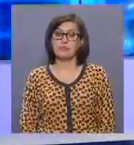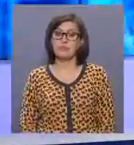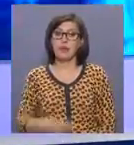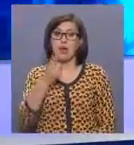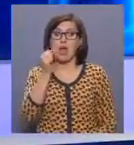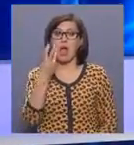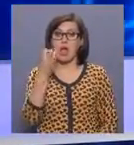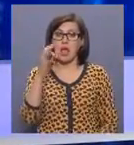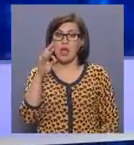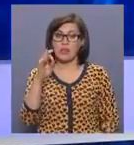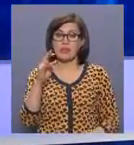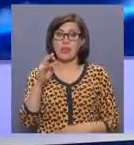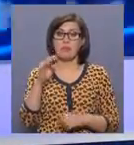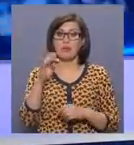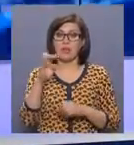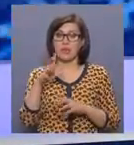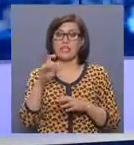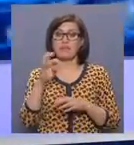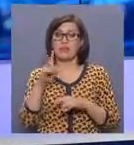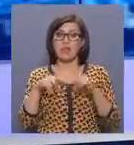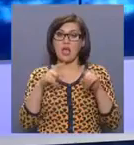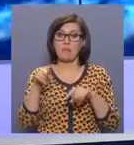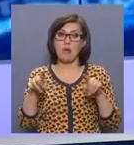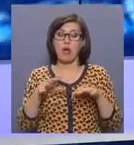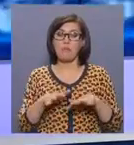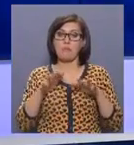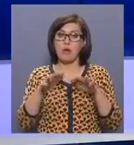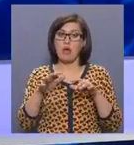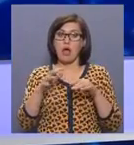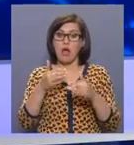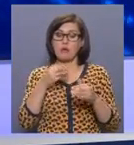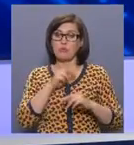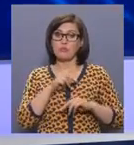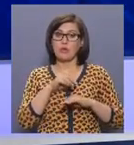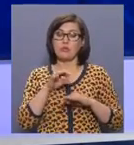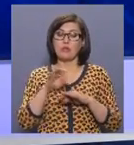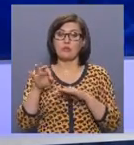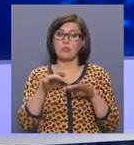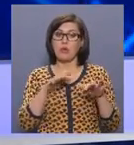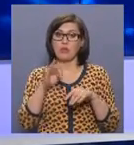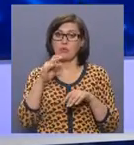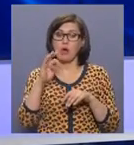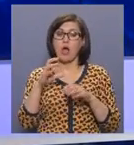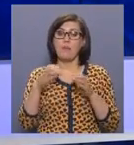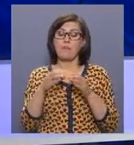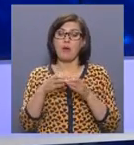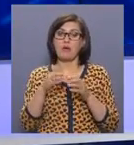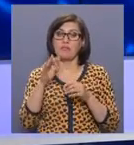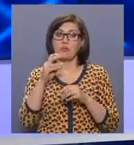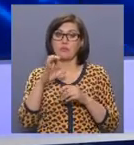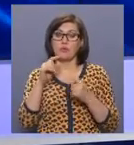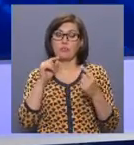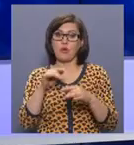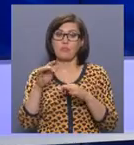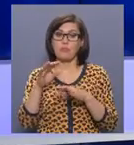Қашаған операторының серверлеріне жасалған кибер шабуылдың алдын алу жұмыстары жасалып жатыр. Энкок компаниясының вирусқа қарсы